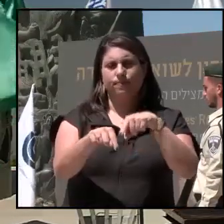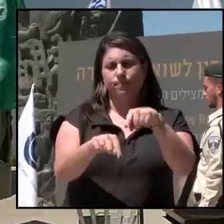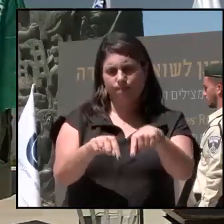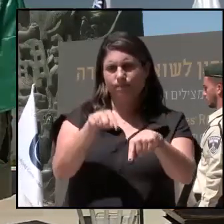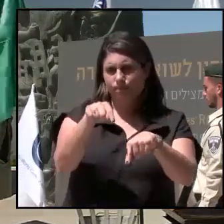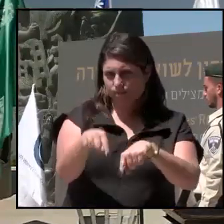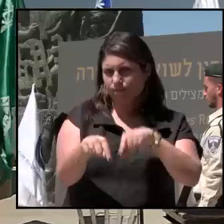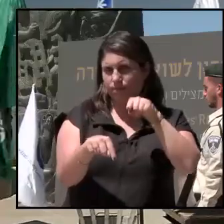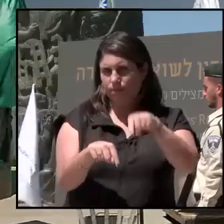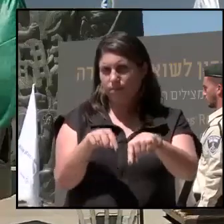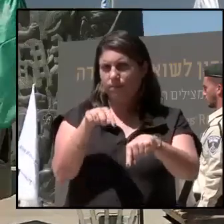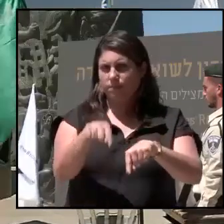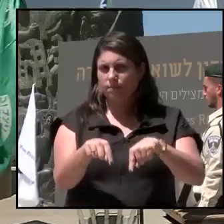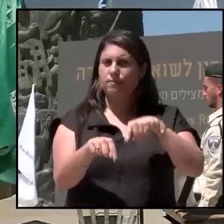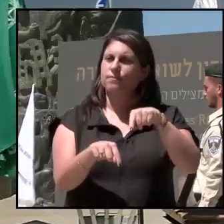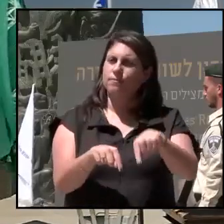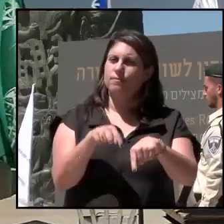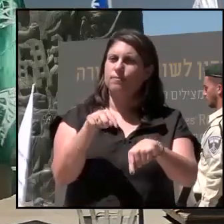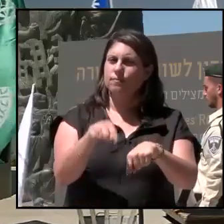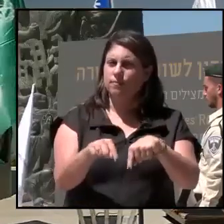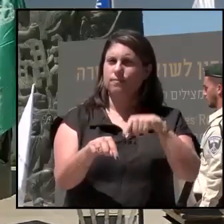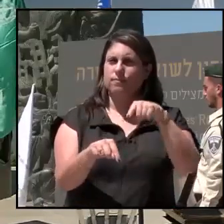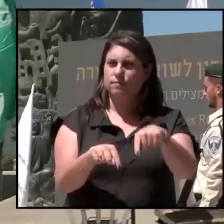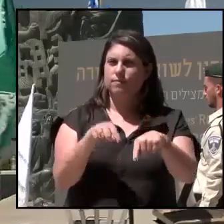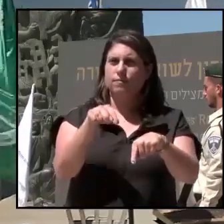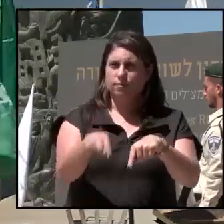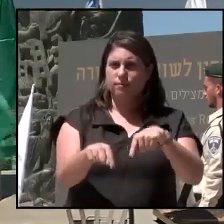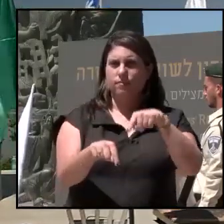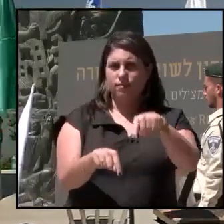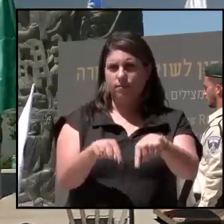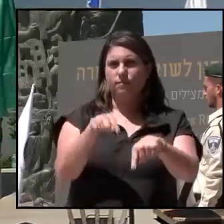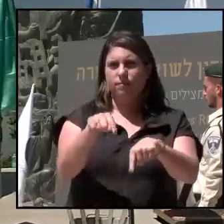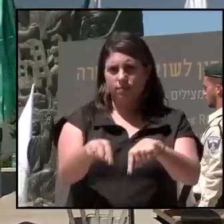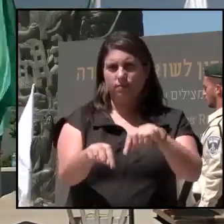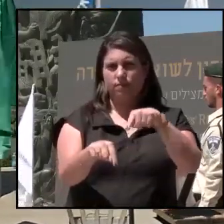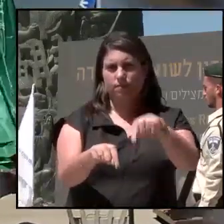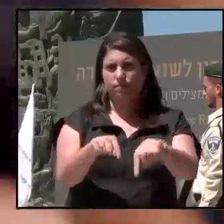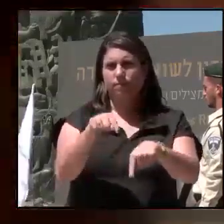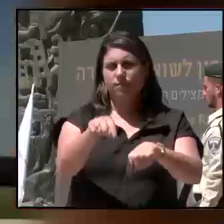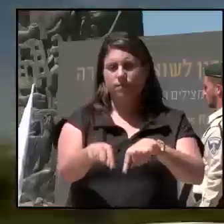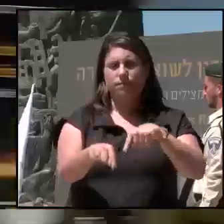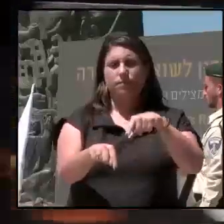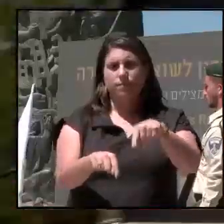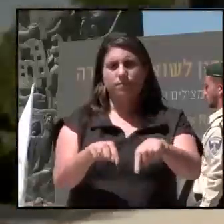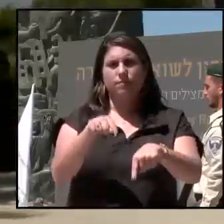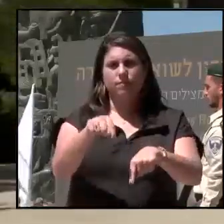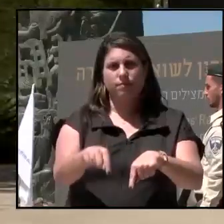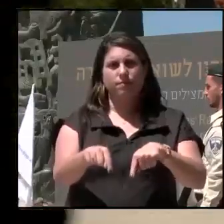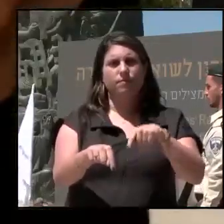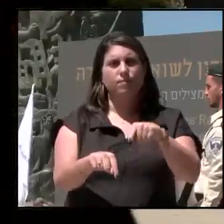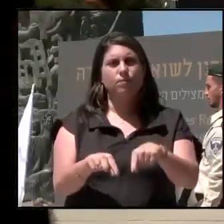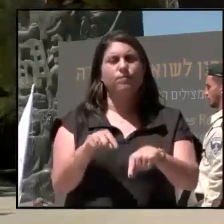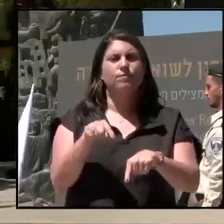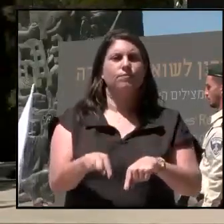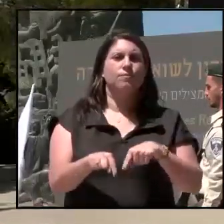שמאל, מין, שמאל. שמאל, ימין, שמאל, ימין, שמאל, ימין, שמאל. שמאל, ימין,